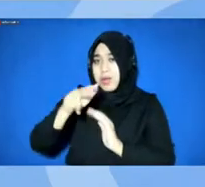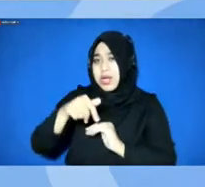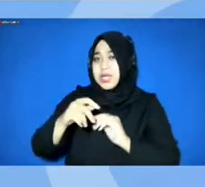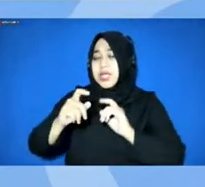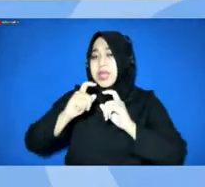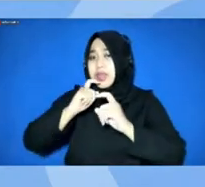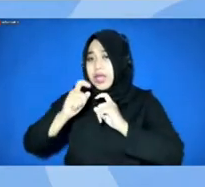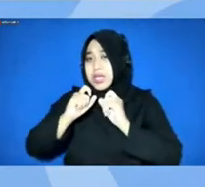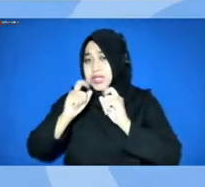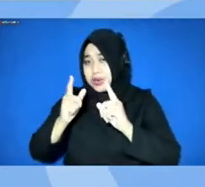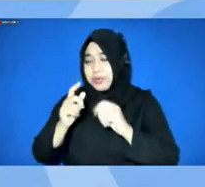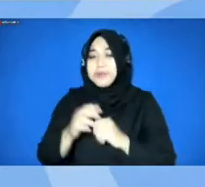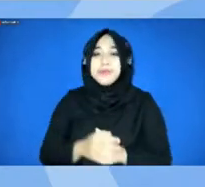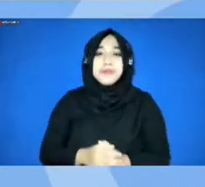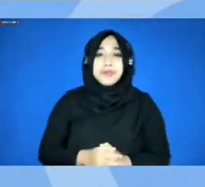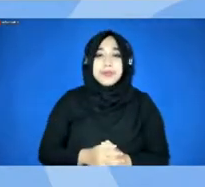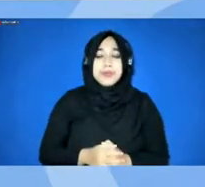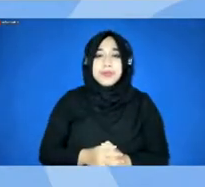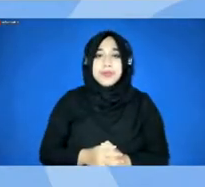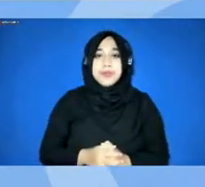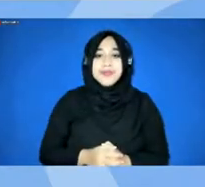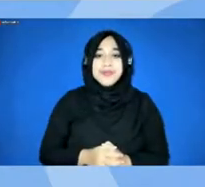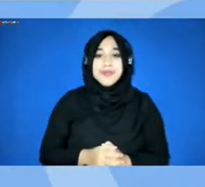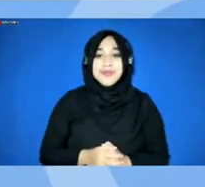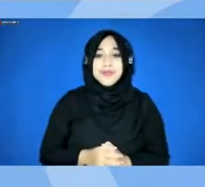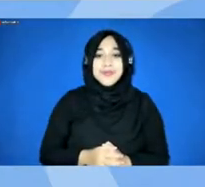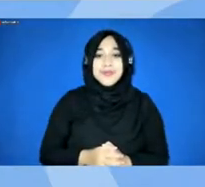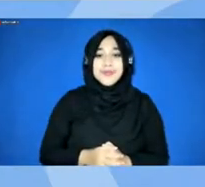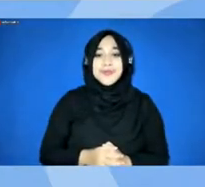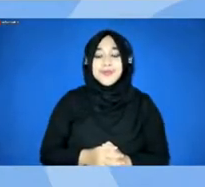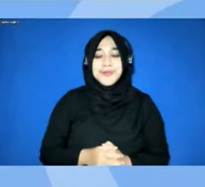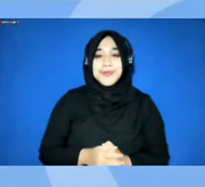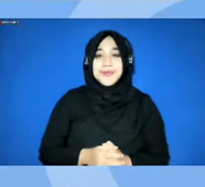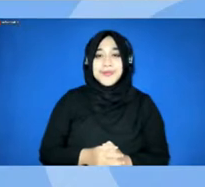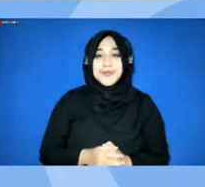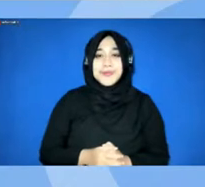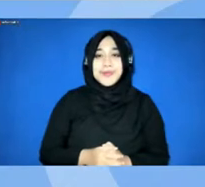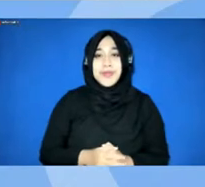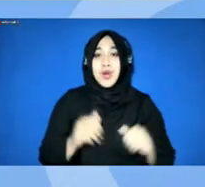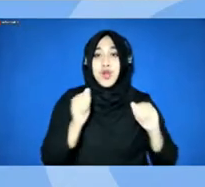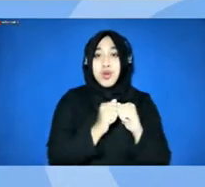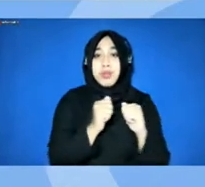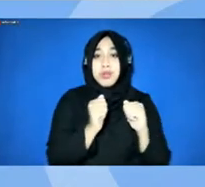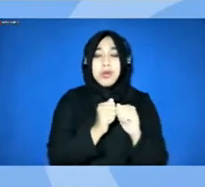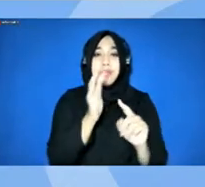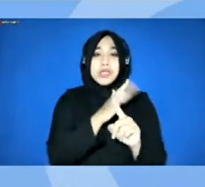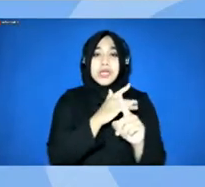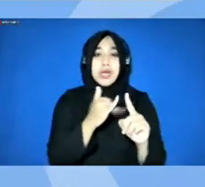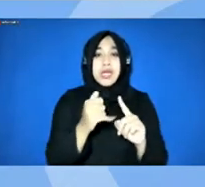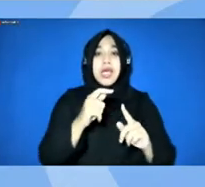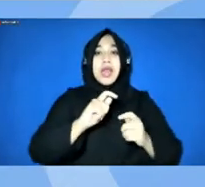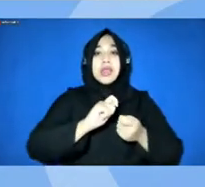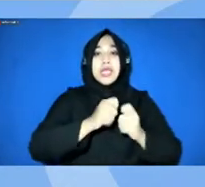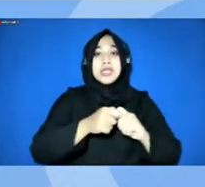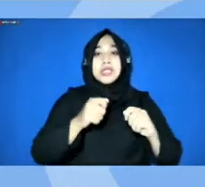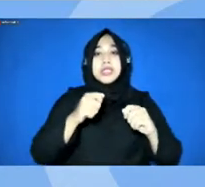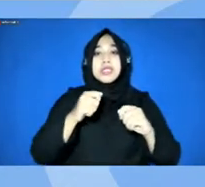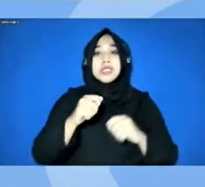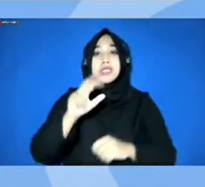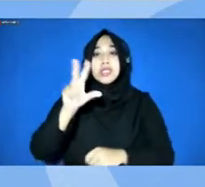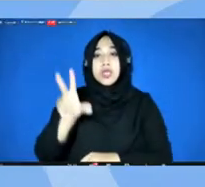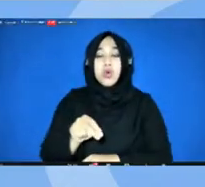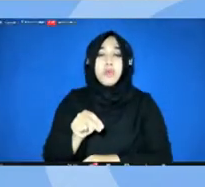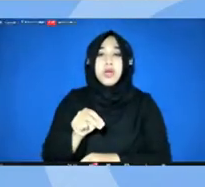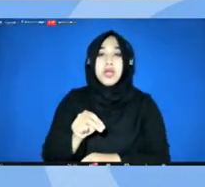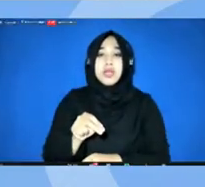Bapak, saya ingin menanyakan ini ya, kan karena tadi komitmen masyarakat testing di Jawa Barat ini based on